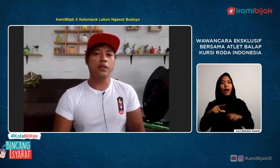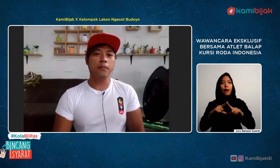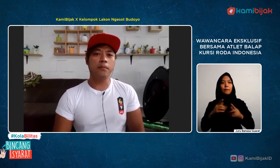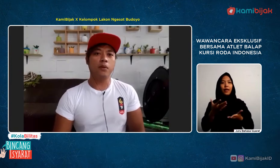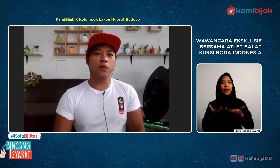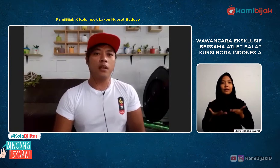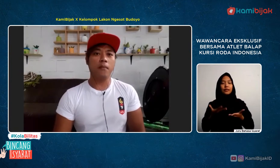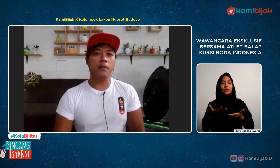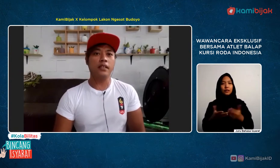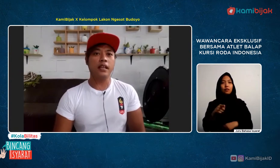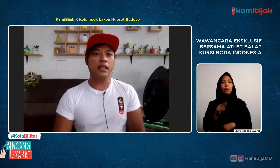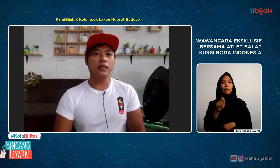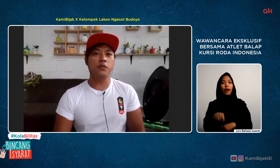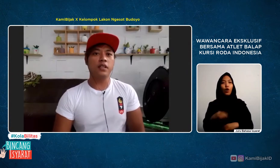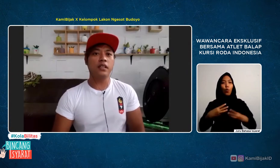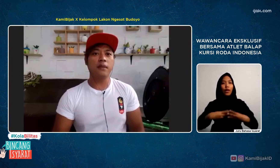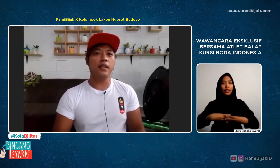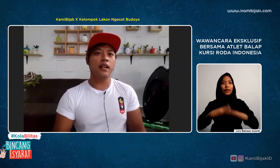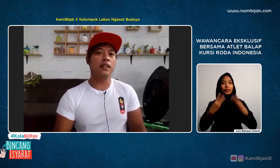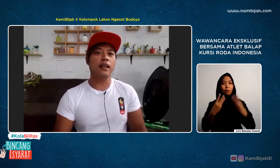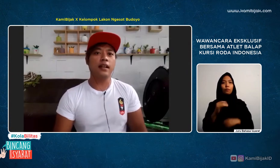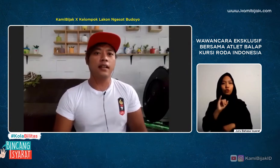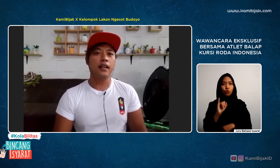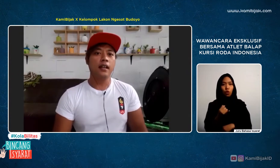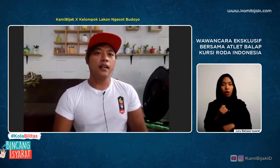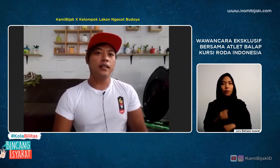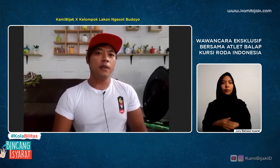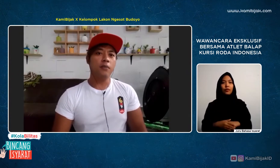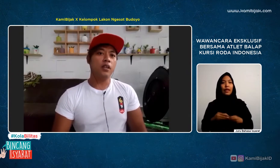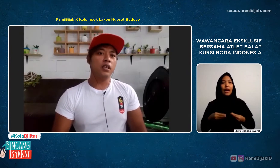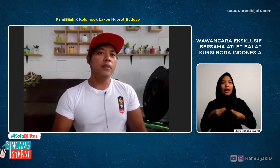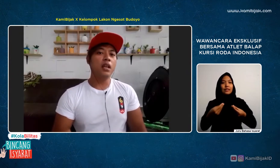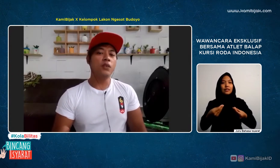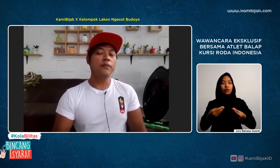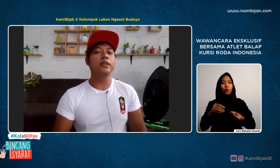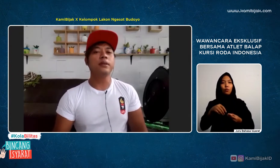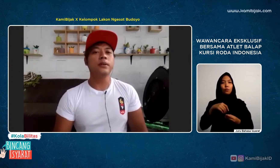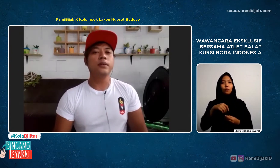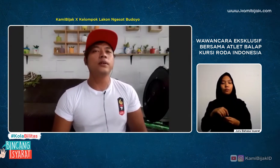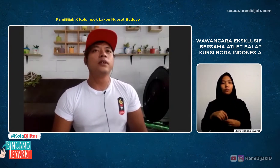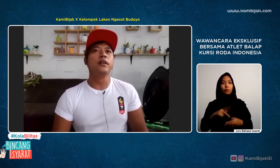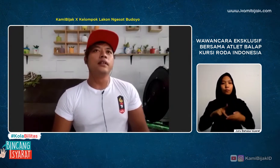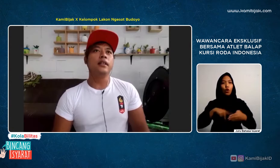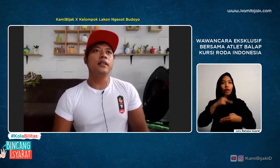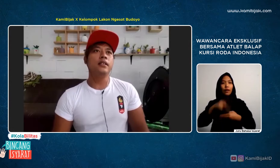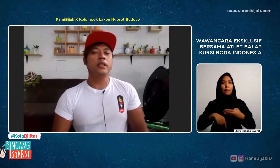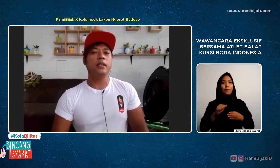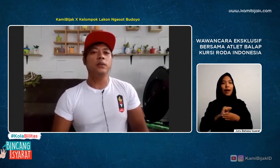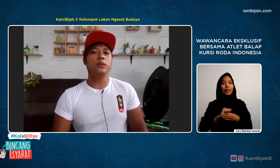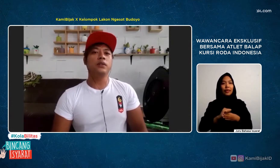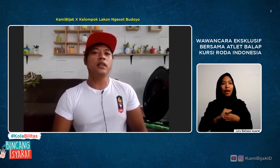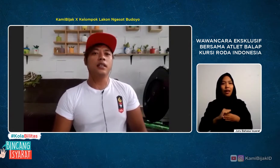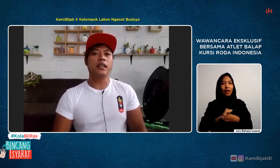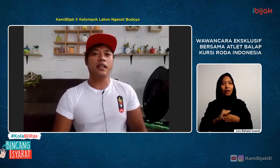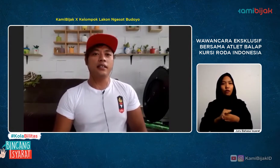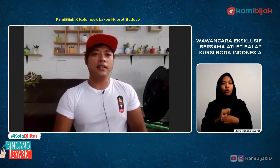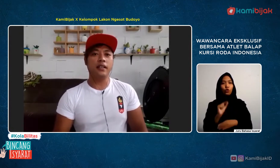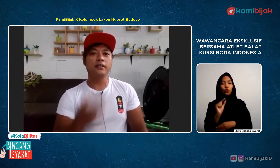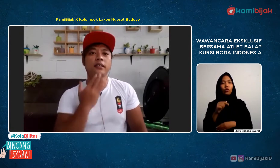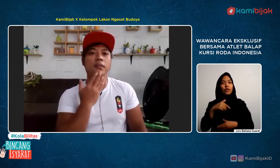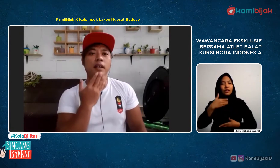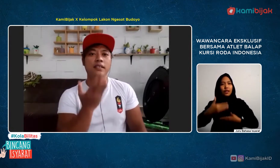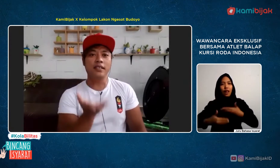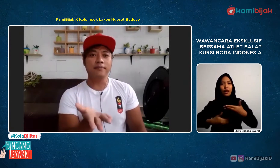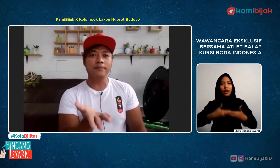dipantau, diberi program latihan, kemudian kita menjalankan, nanti laporannya melalui video. Jadi seperti itu tugas seharian